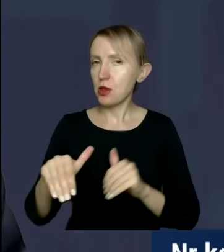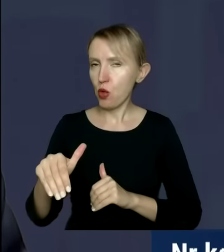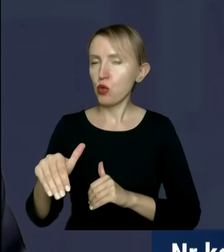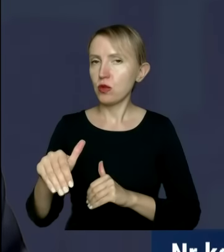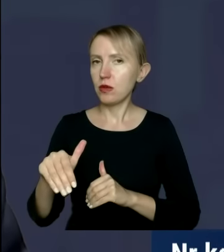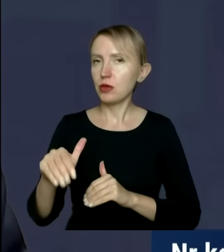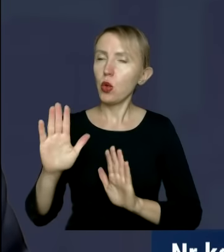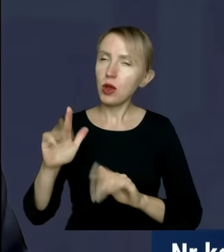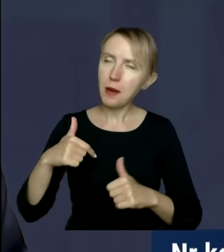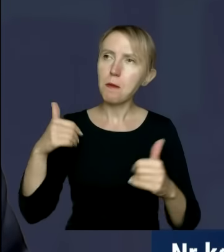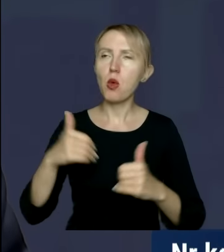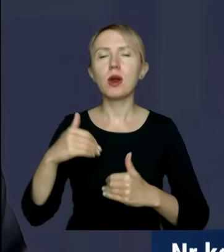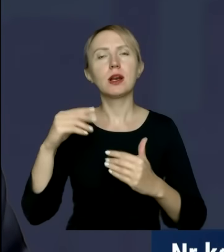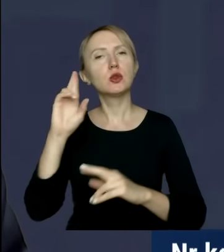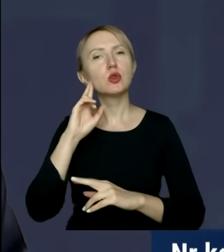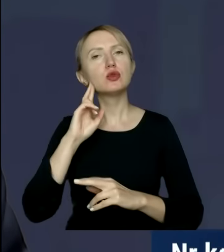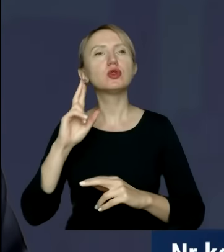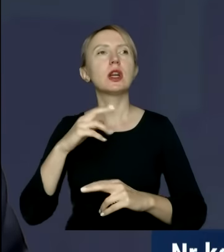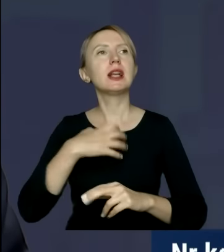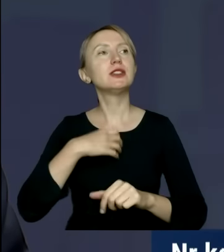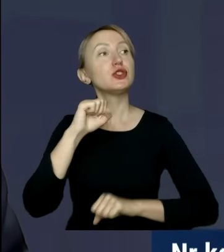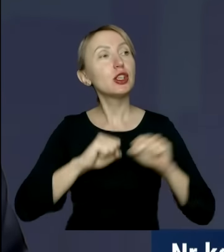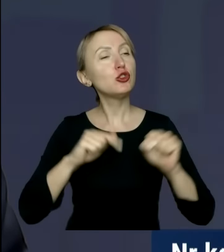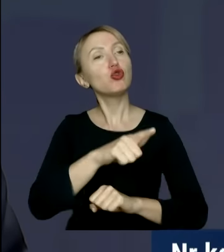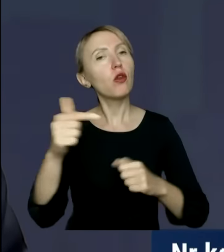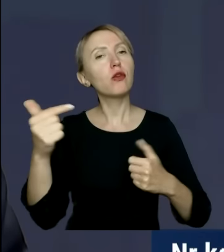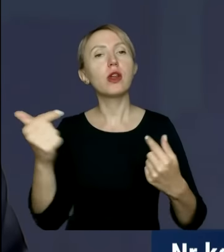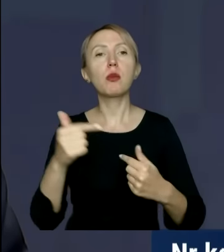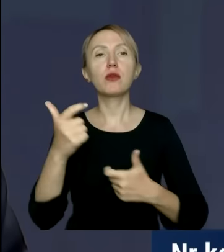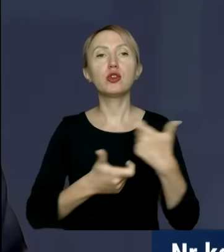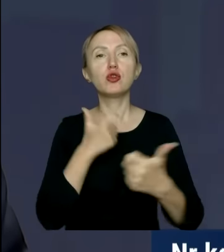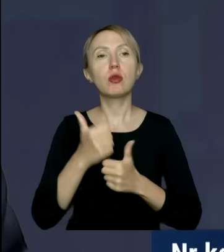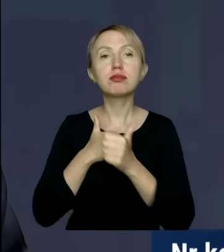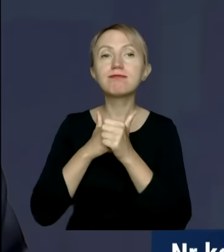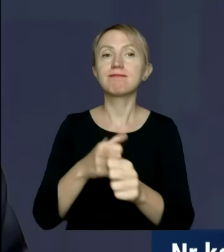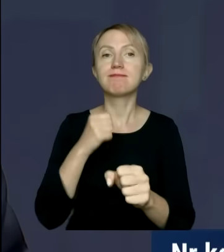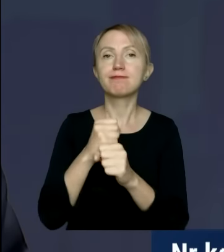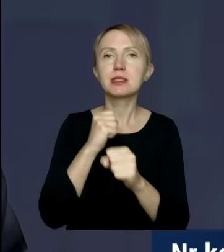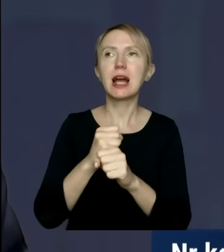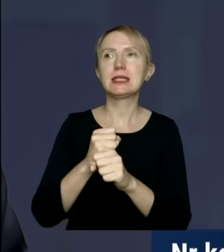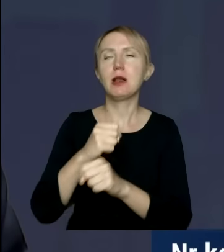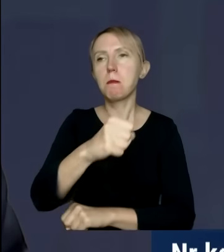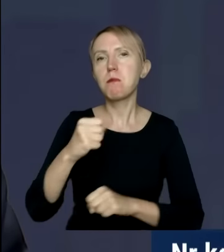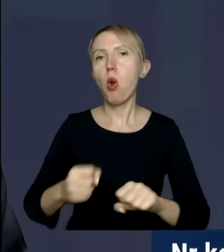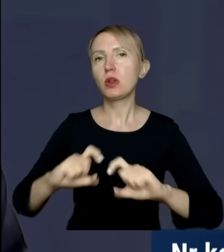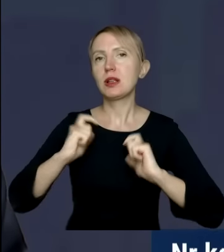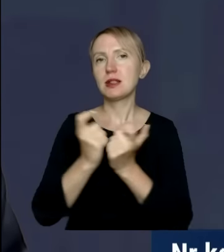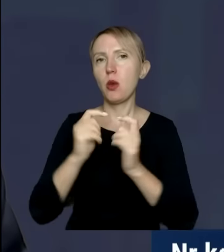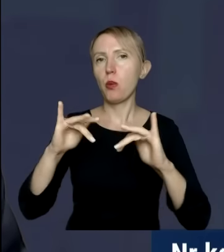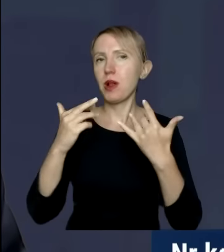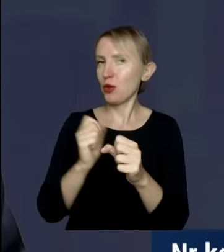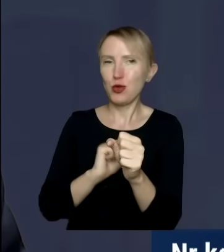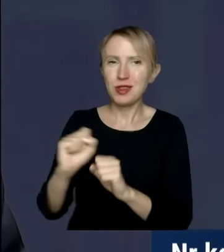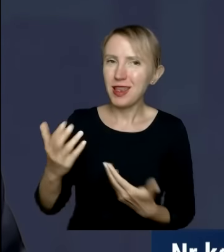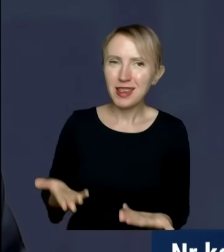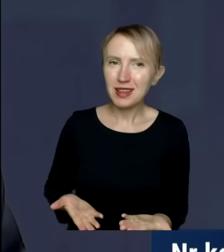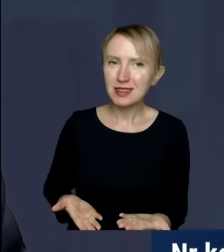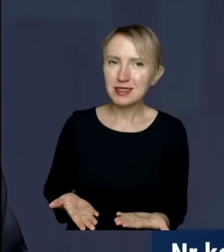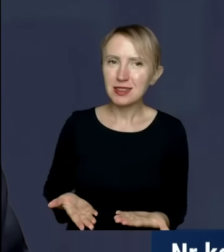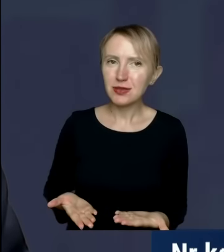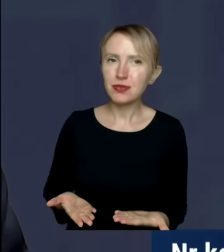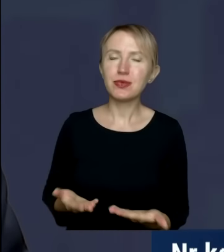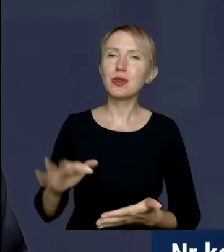nawet sędziowie powinni podążać za za za tempem pracy posłów i całego parlamentu No ale tak nie jest